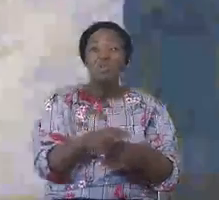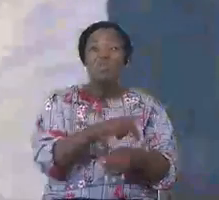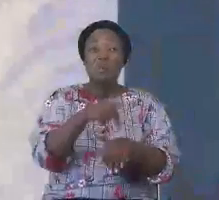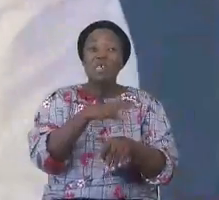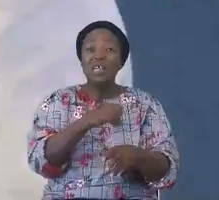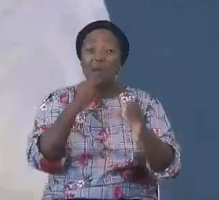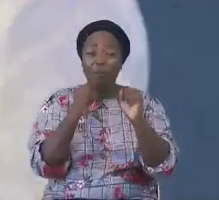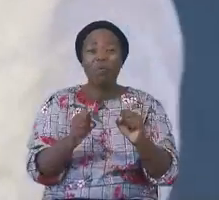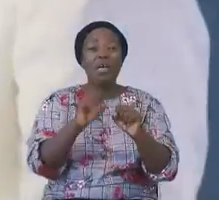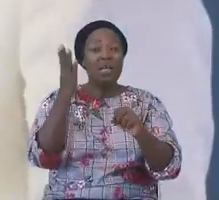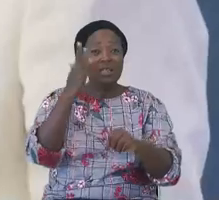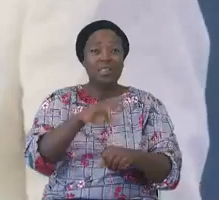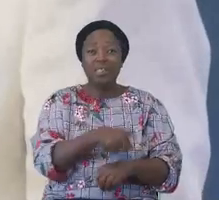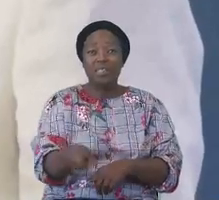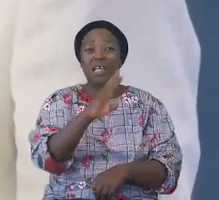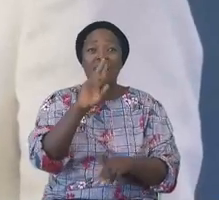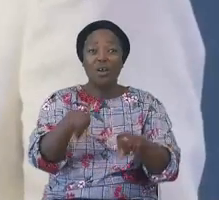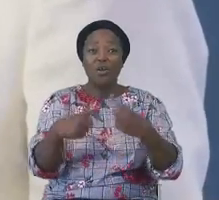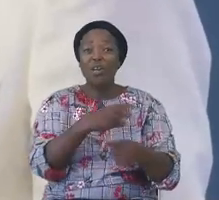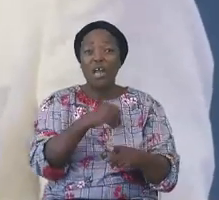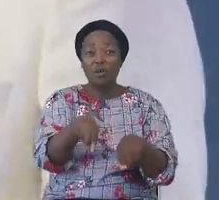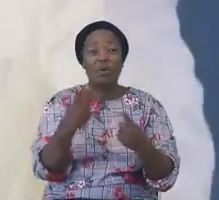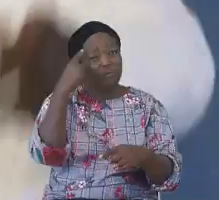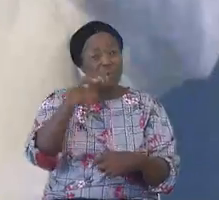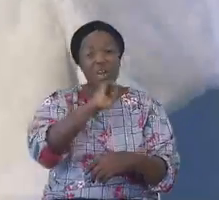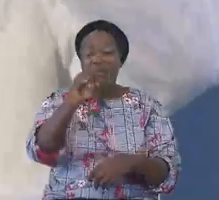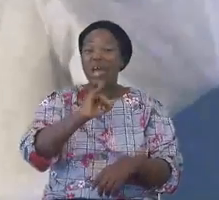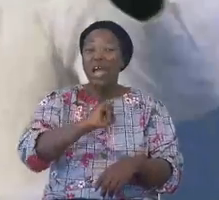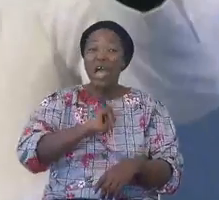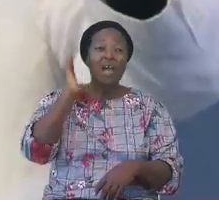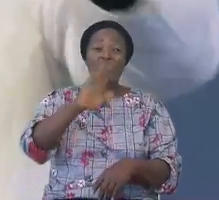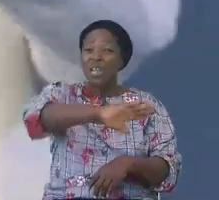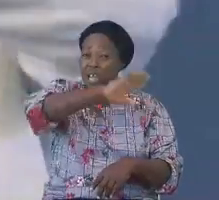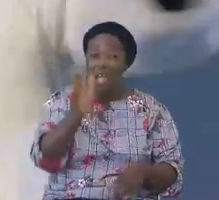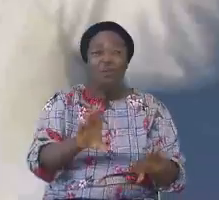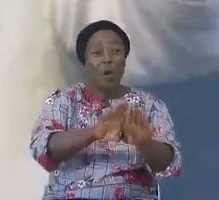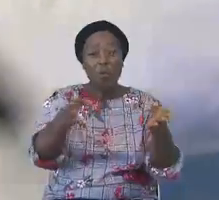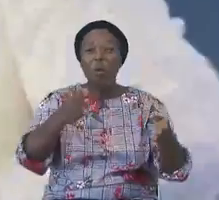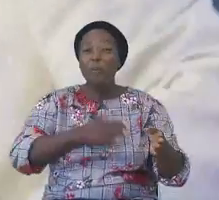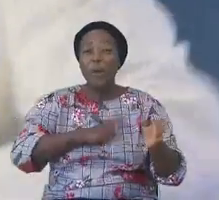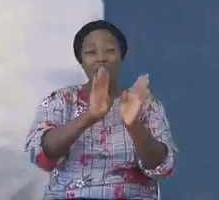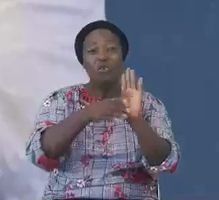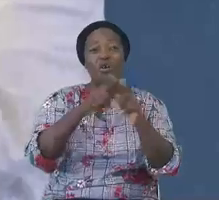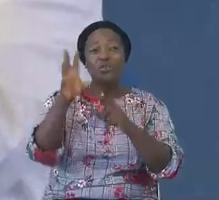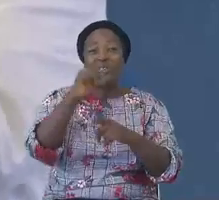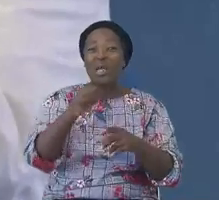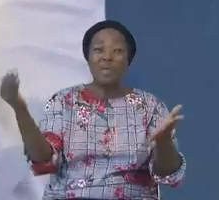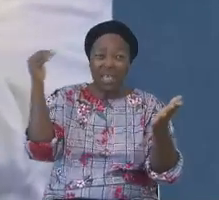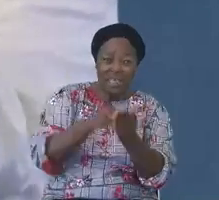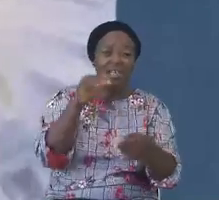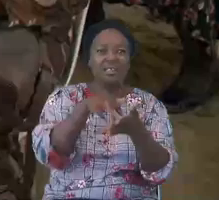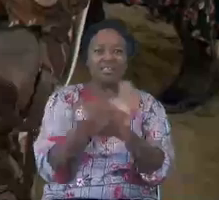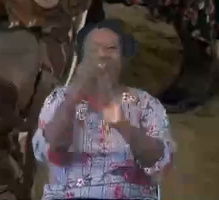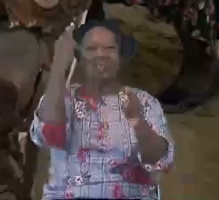rien à faire avec ces principautés, ces dominations. Elles sont parties pour toujours.